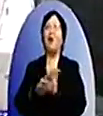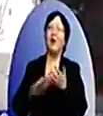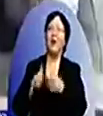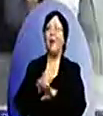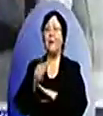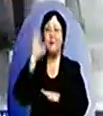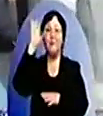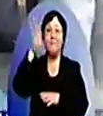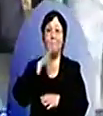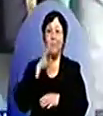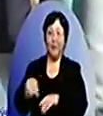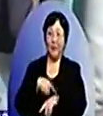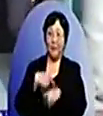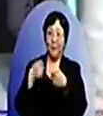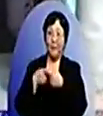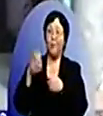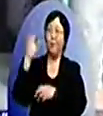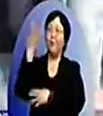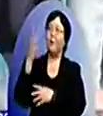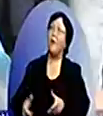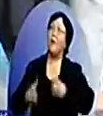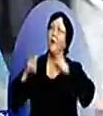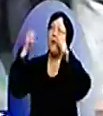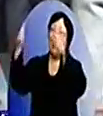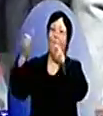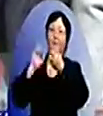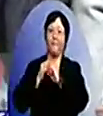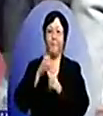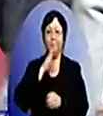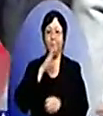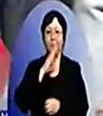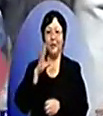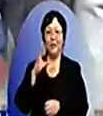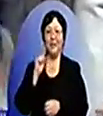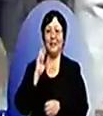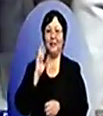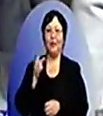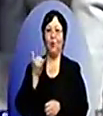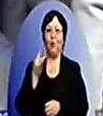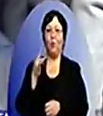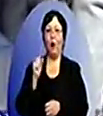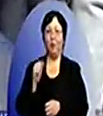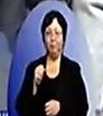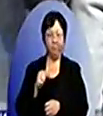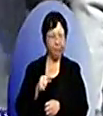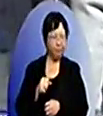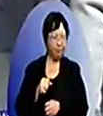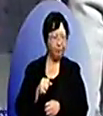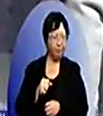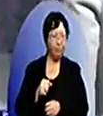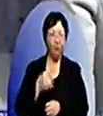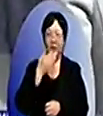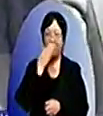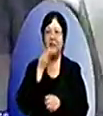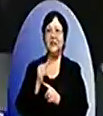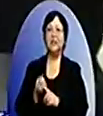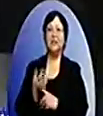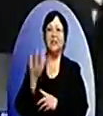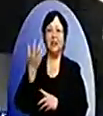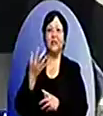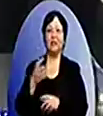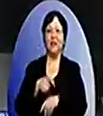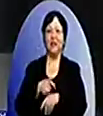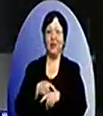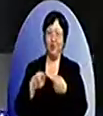бодож байна. Энэ үр нь болохоор нөгөө нэг яг нэг скорад илэрх цагаар гэдэг учраас шууд илүү дуртай ахын болоо гэж бодсон. Тэгээд энийг сонгосон. Манайх